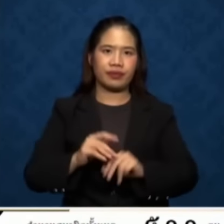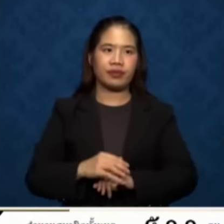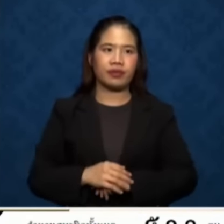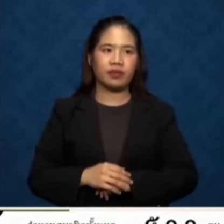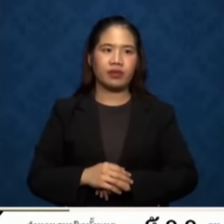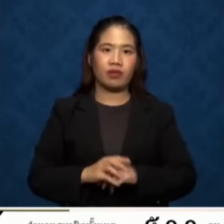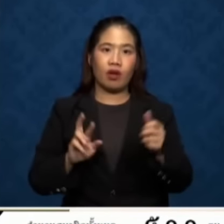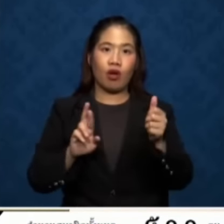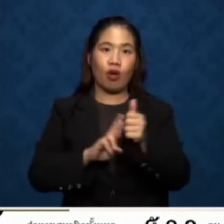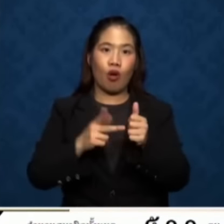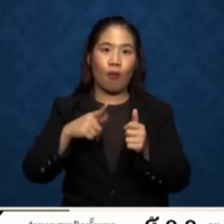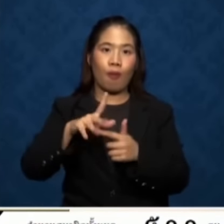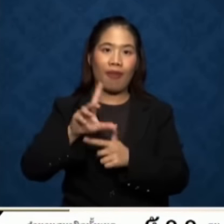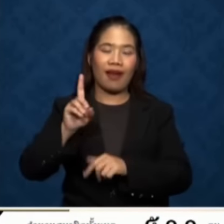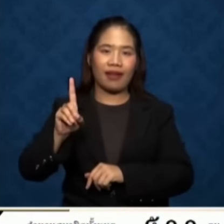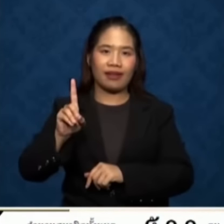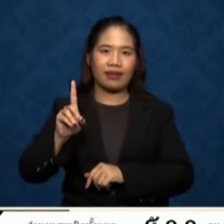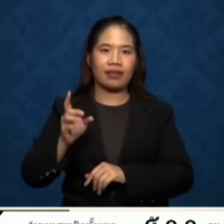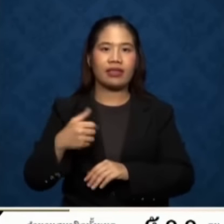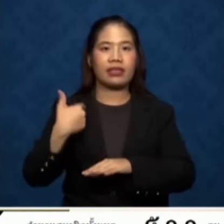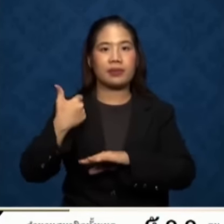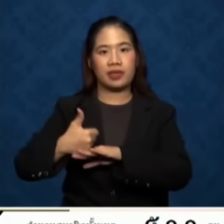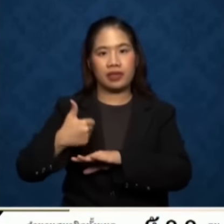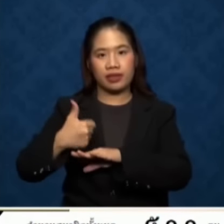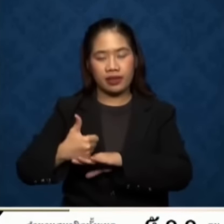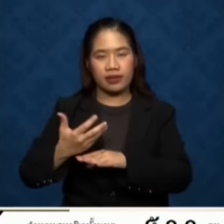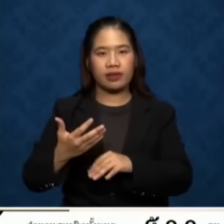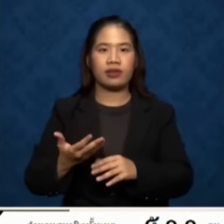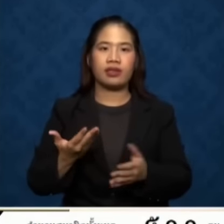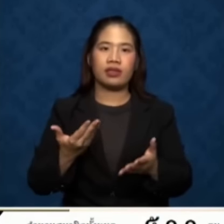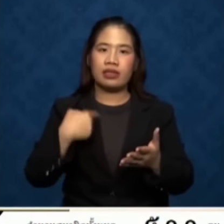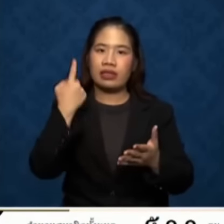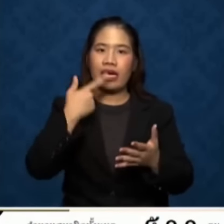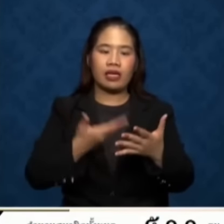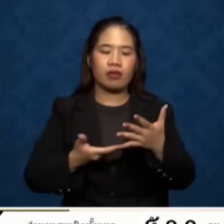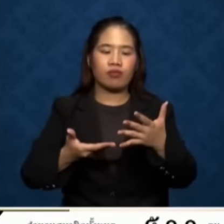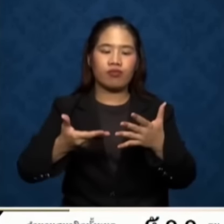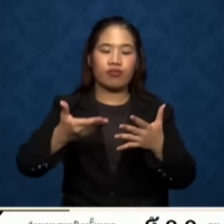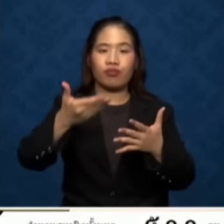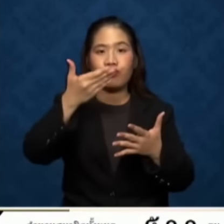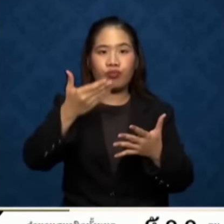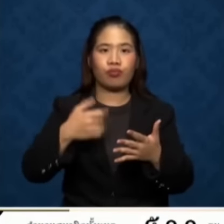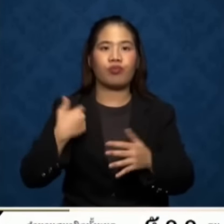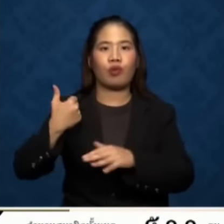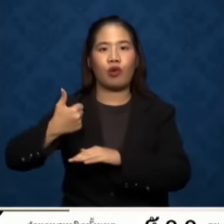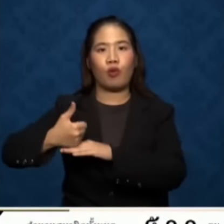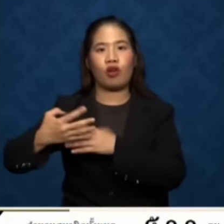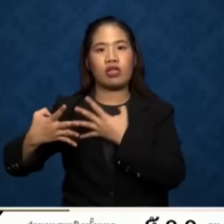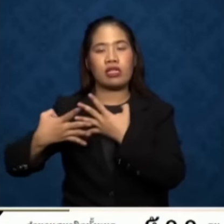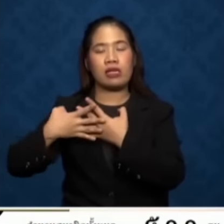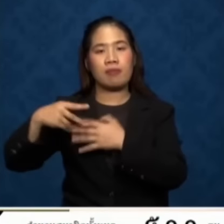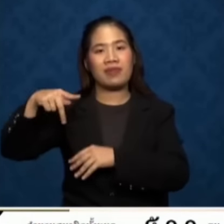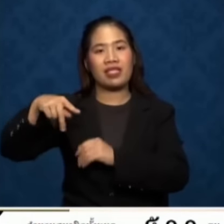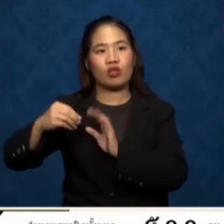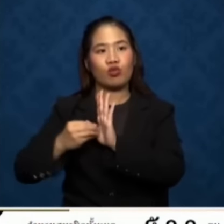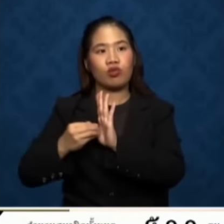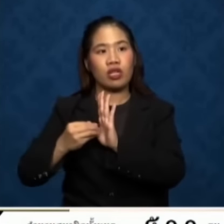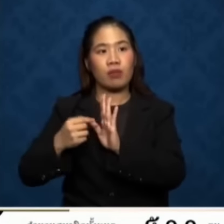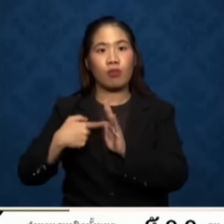รองปลัดกระทรวงอธิบดีแล้วก็ผบ.เรือนจำพิเศษกรุงเทพผมไม่ได้เปลี่ยนด้วยซ้